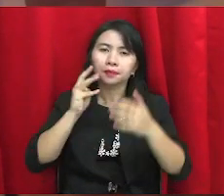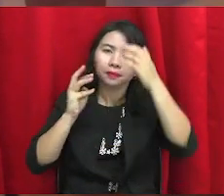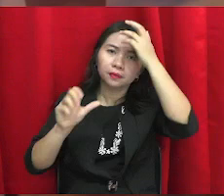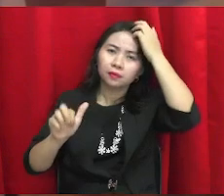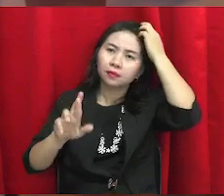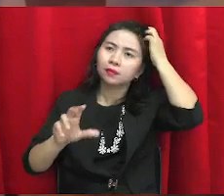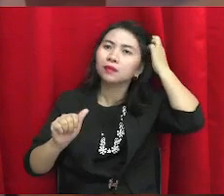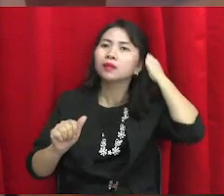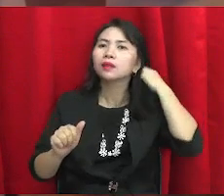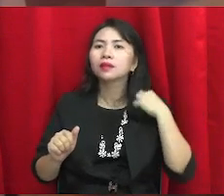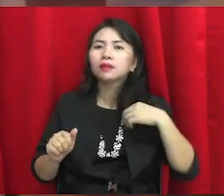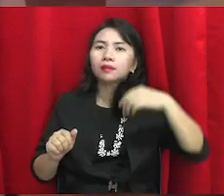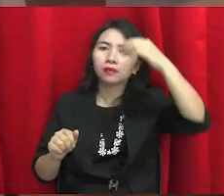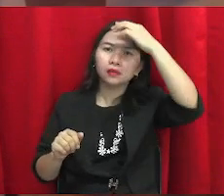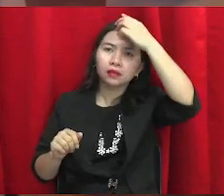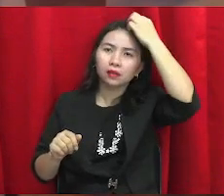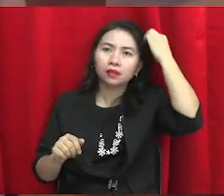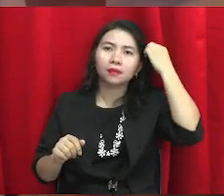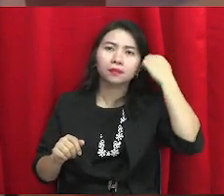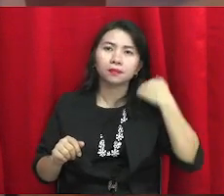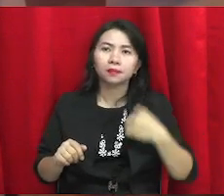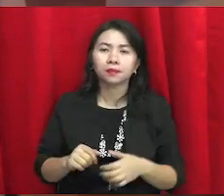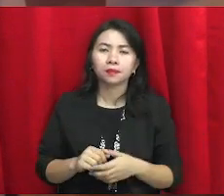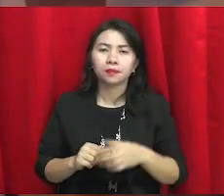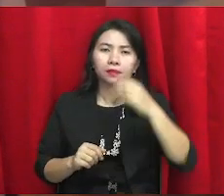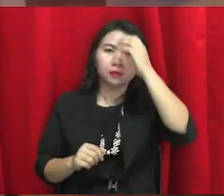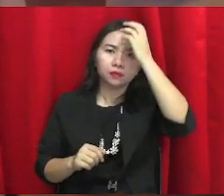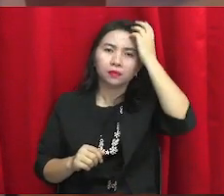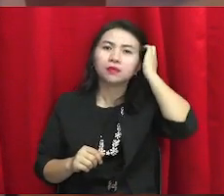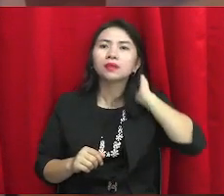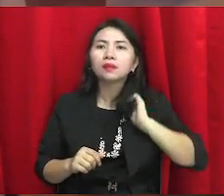reiterate yun eh. Napakaganda nun.